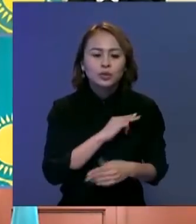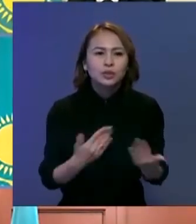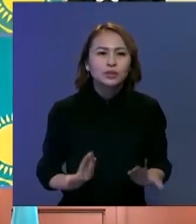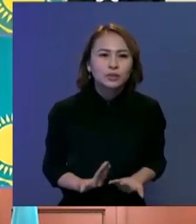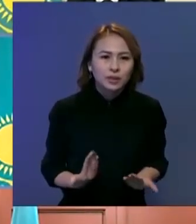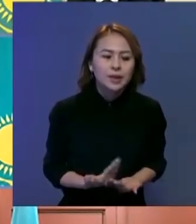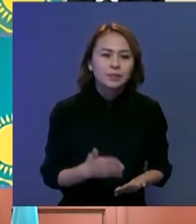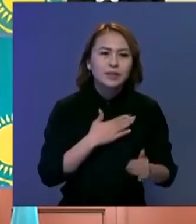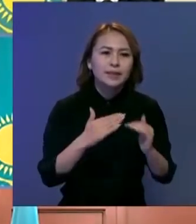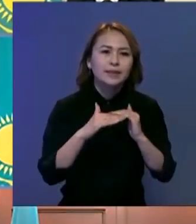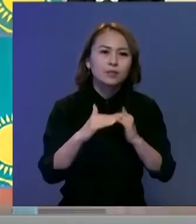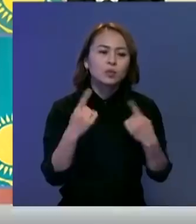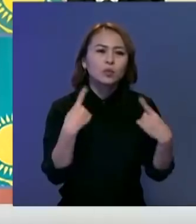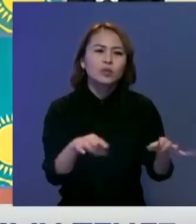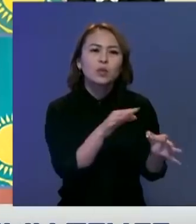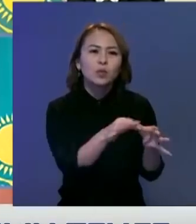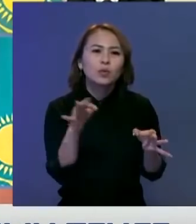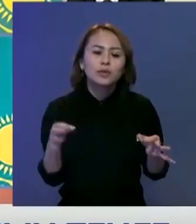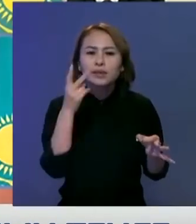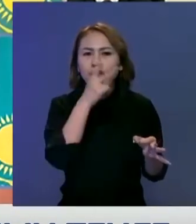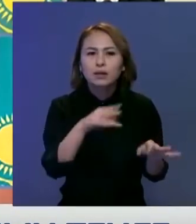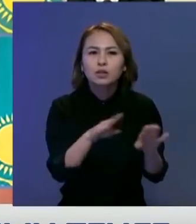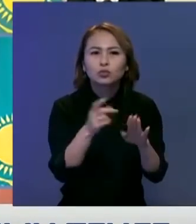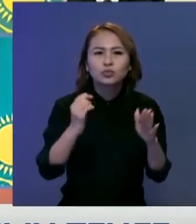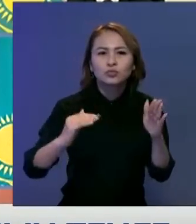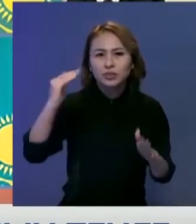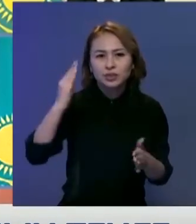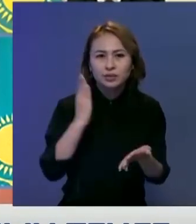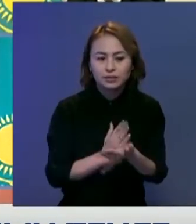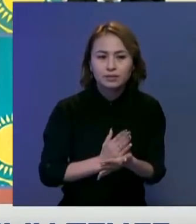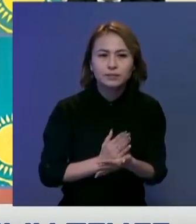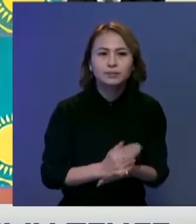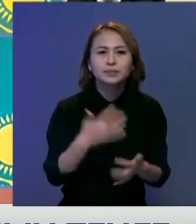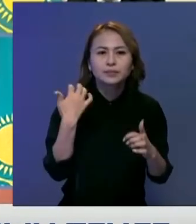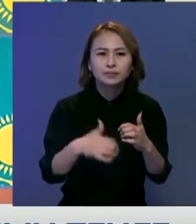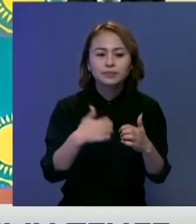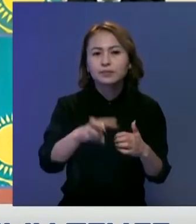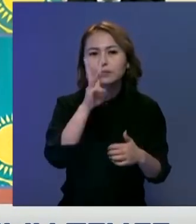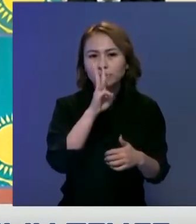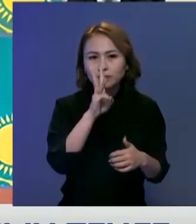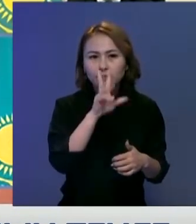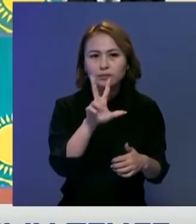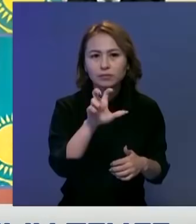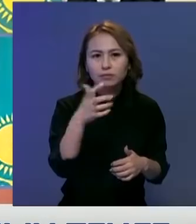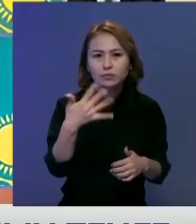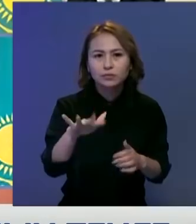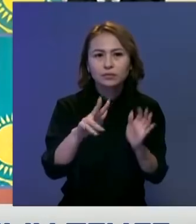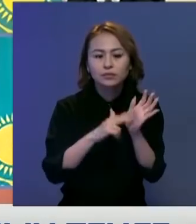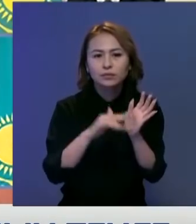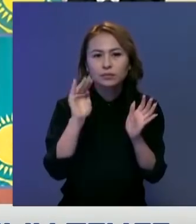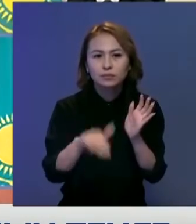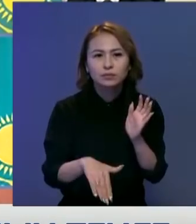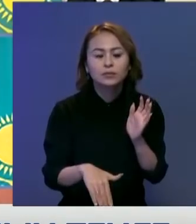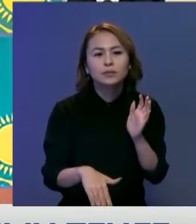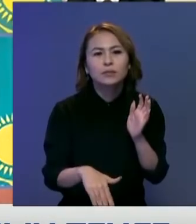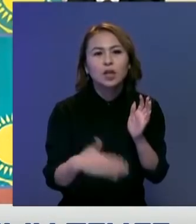еліміздің өзге өгінлеріне қарағанда жоғары. Орташа жалақы 358 мүмін тенге.